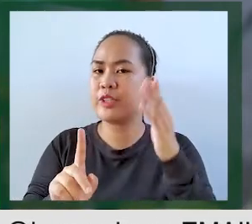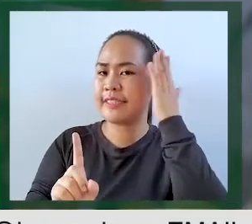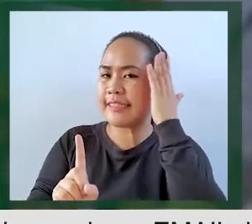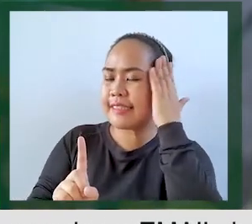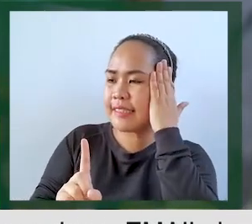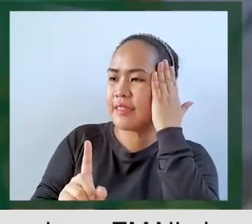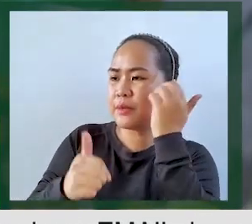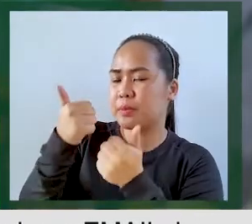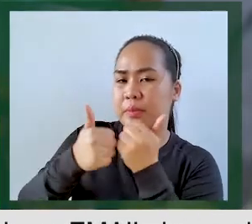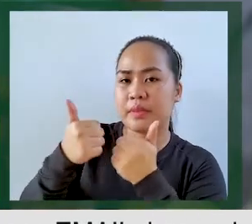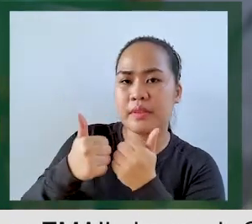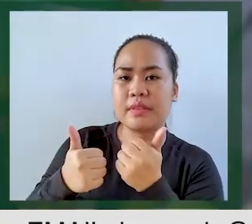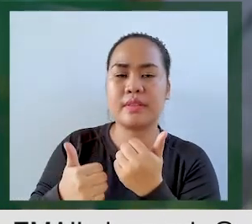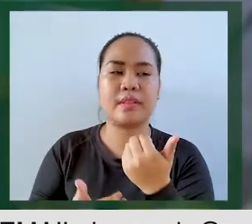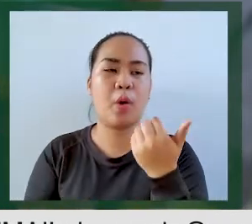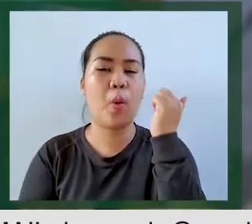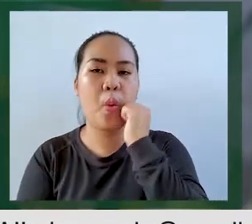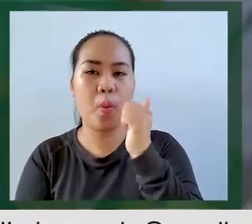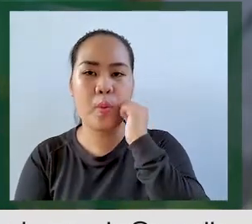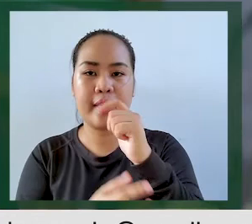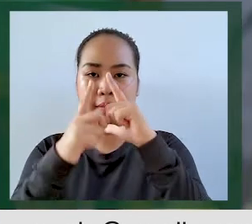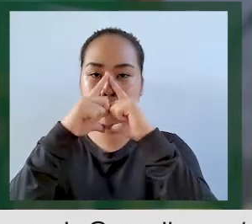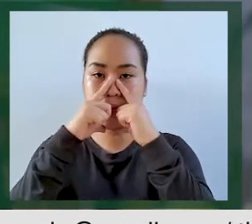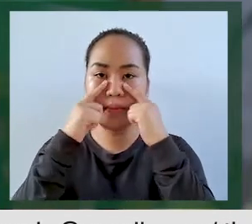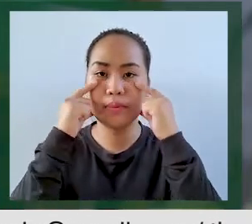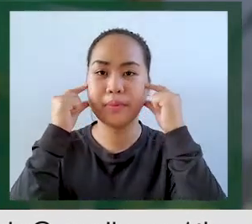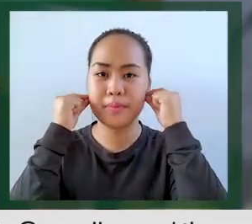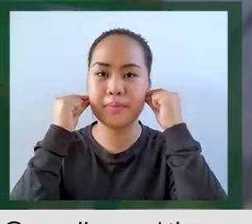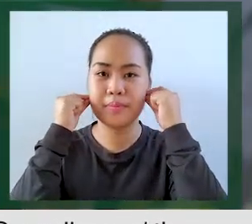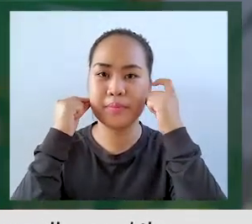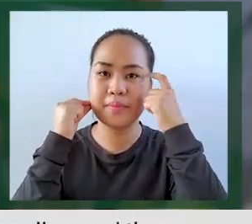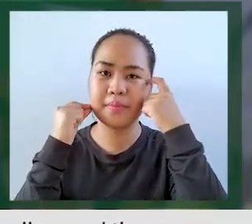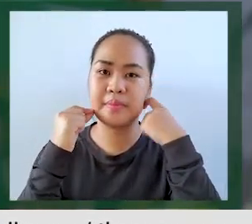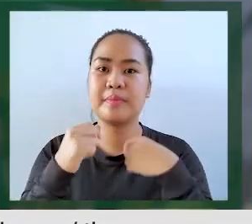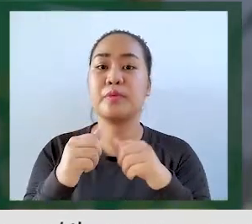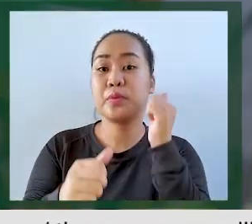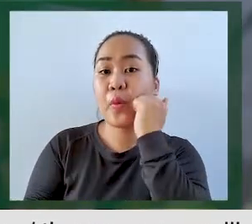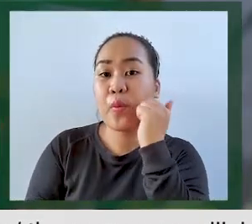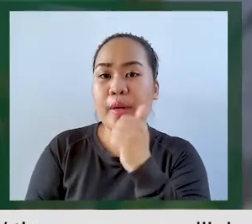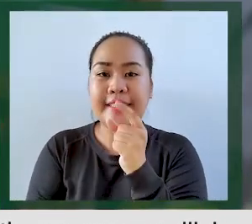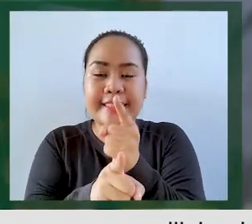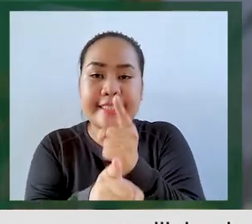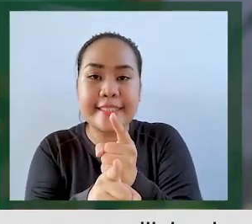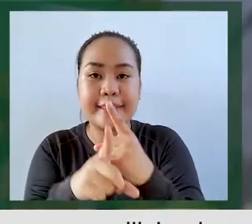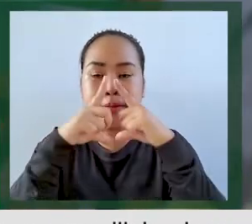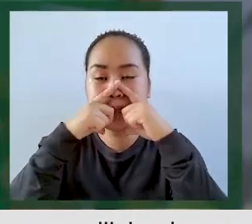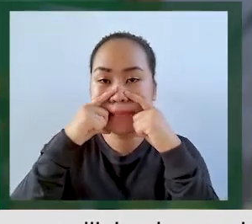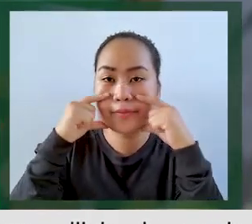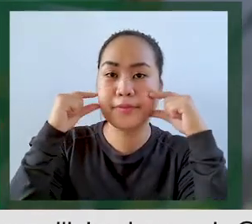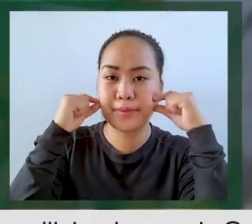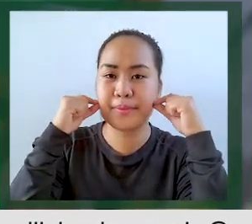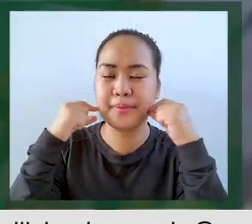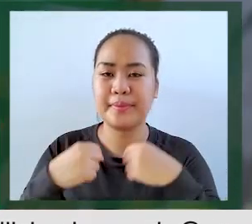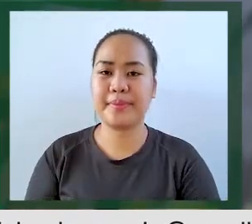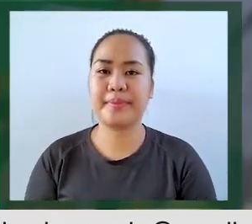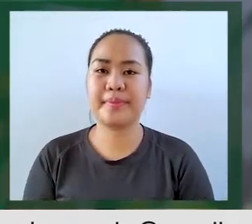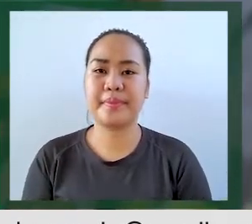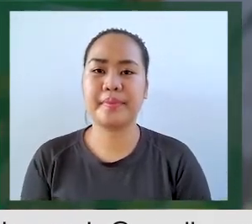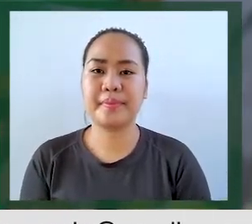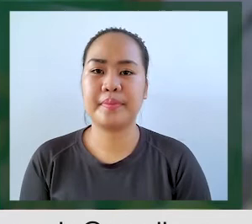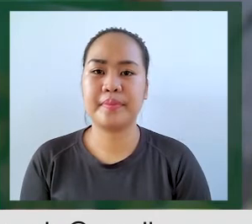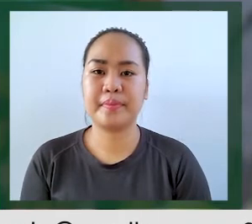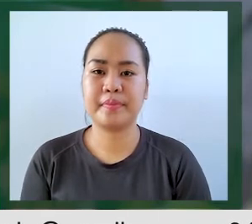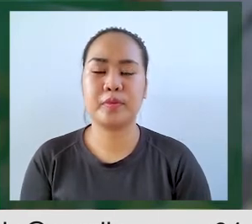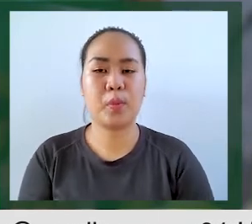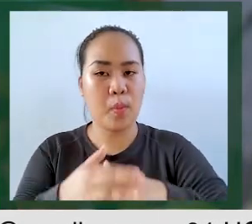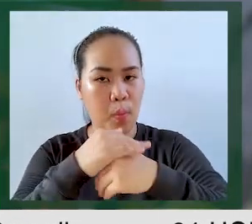no? Very important 'yan, 'di ba? Social distancing, no? Maintain your distance, no? Kahit kakilala nyo,